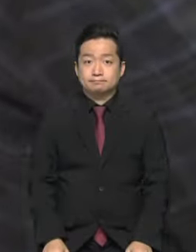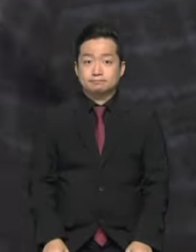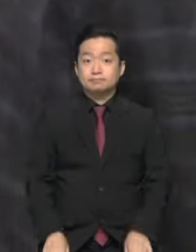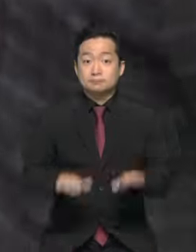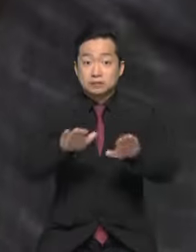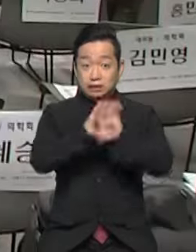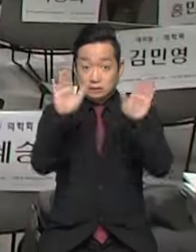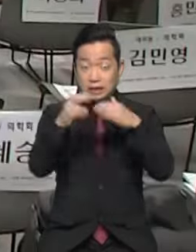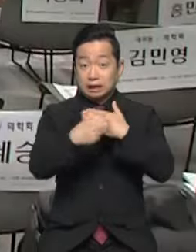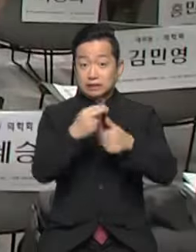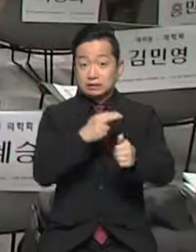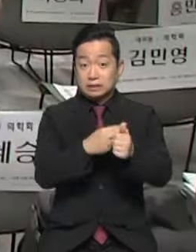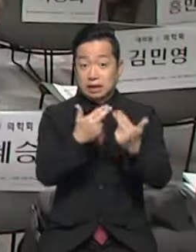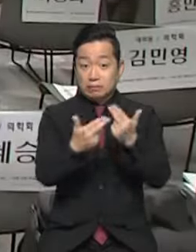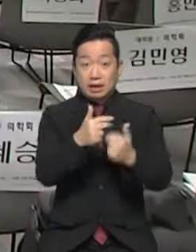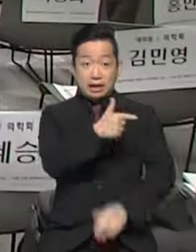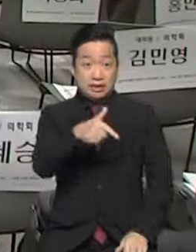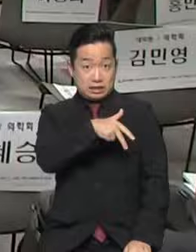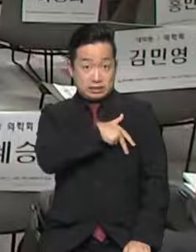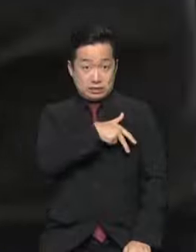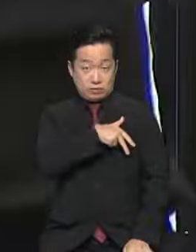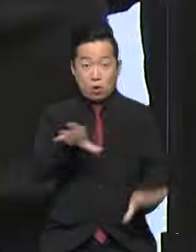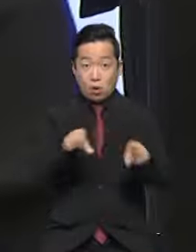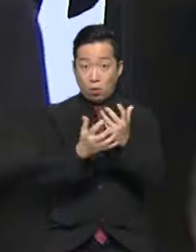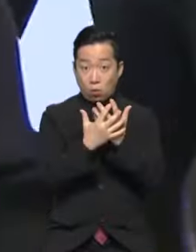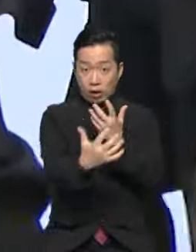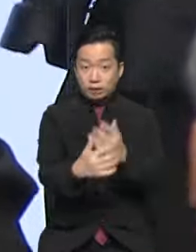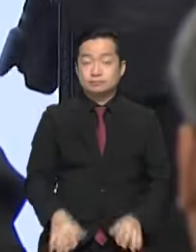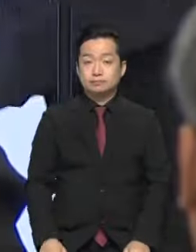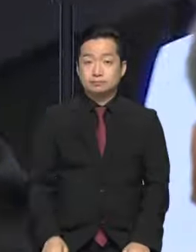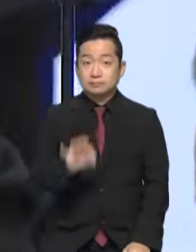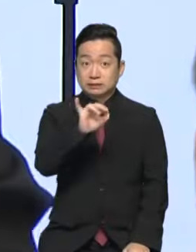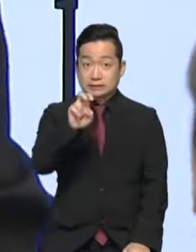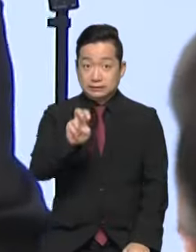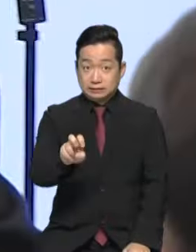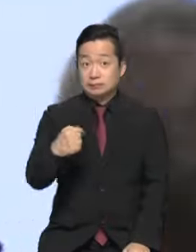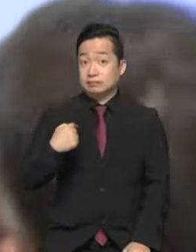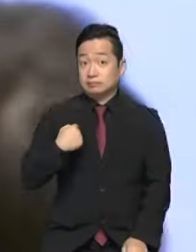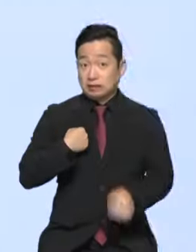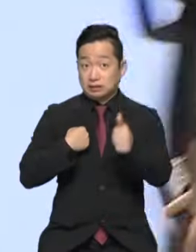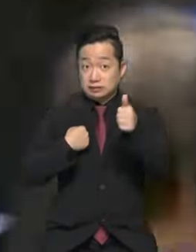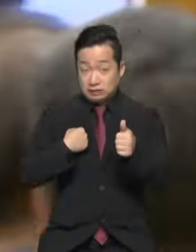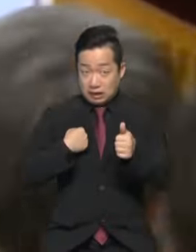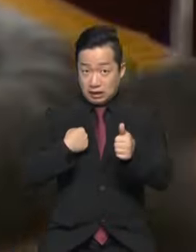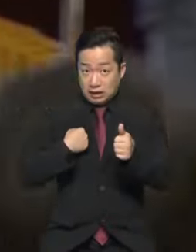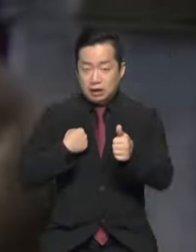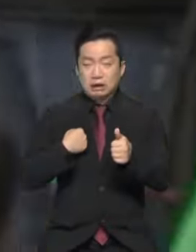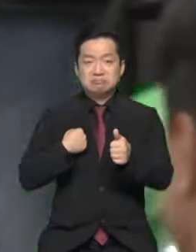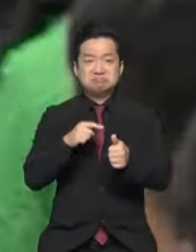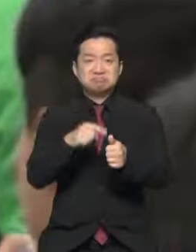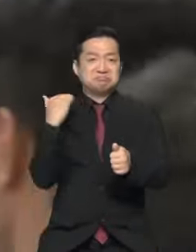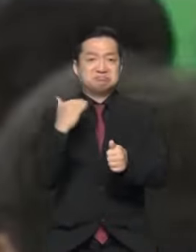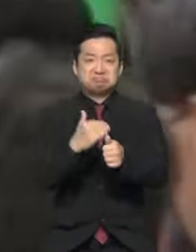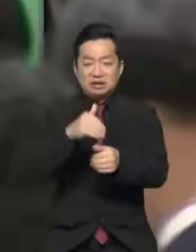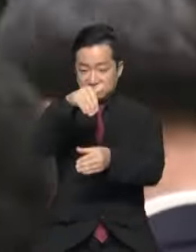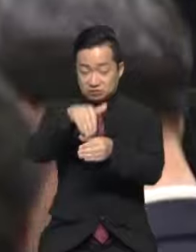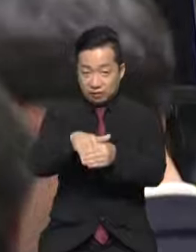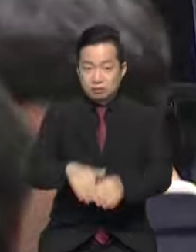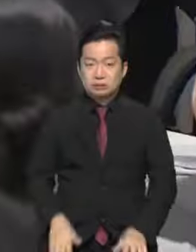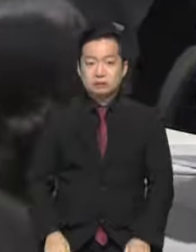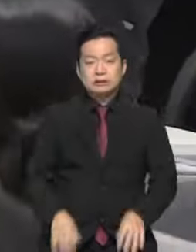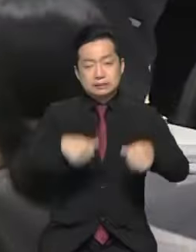오늘 낮 의사협회 대의원 총회장. 임현택 의협 회장은 자신에 대한 불신임 안건 표결을 앞두고 대의원들에게